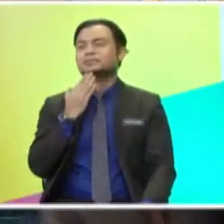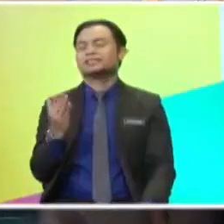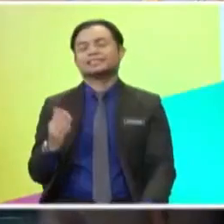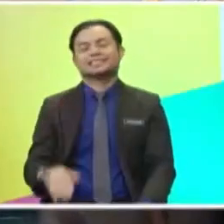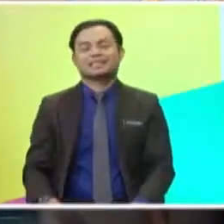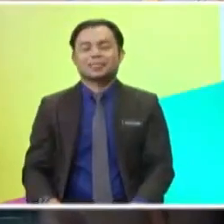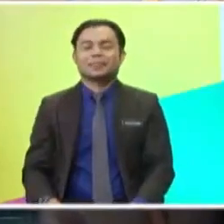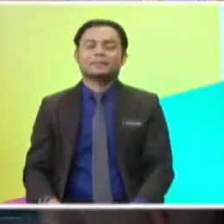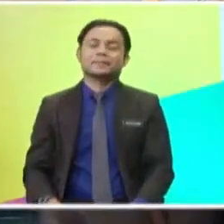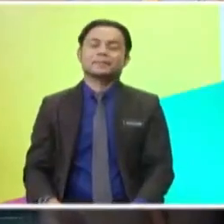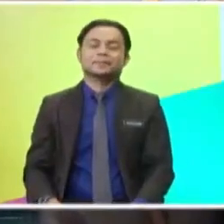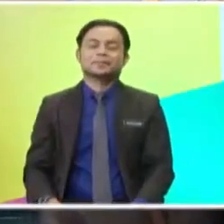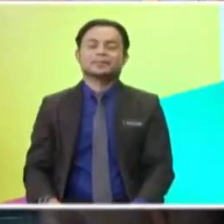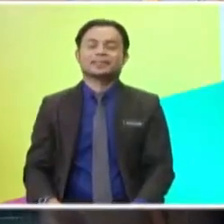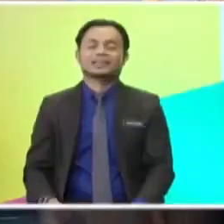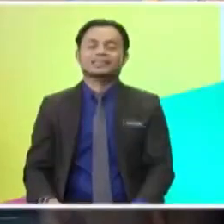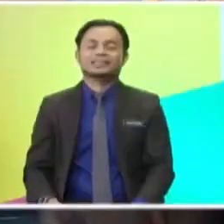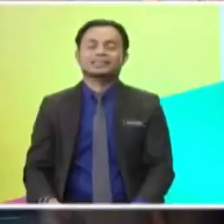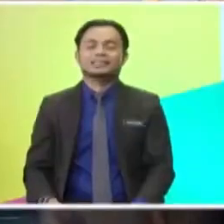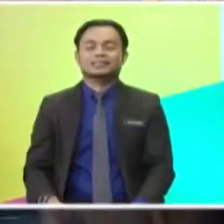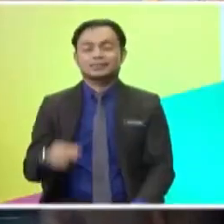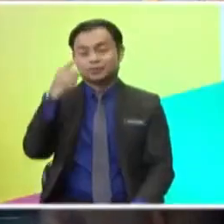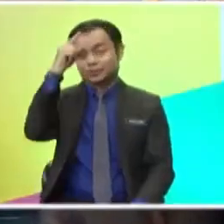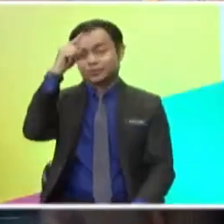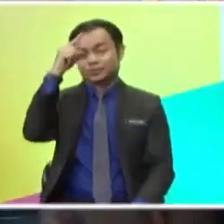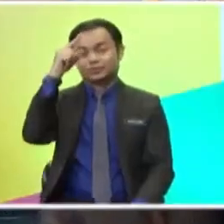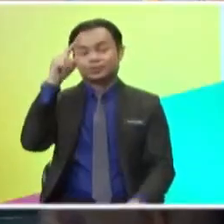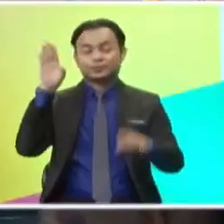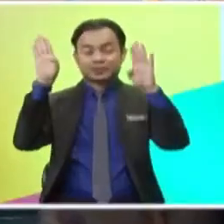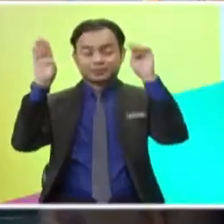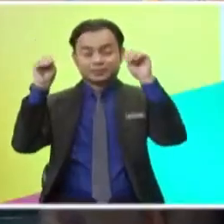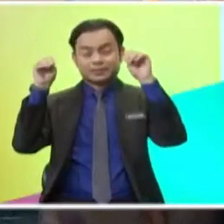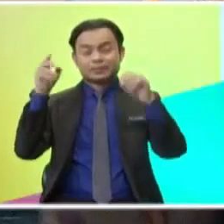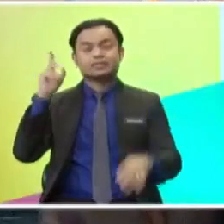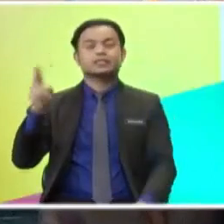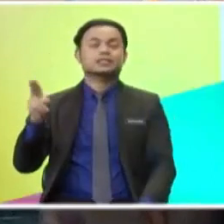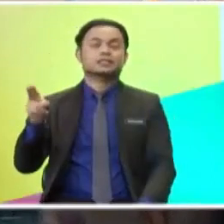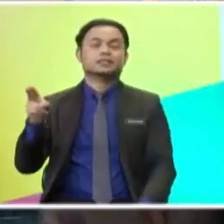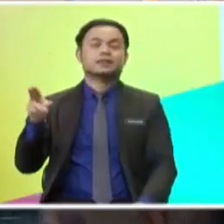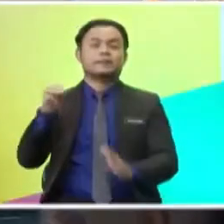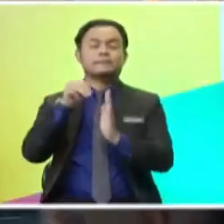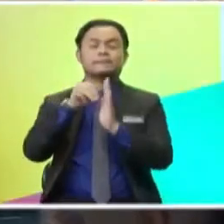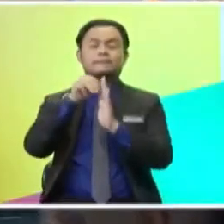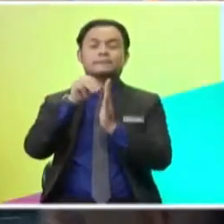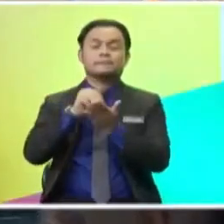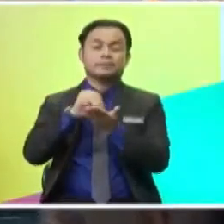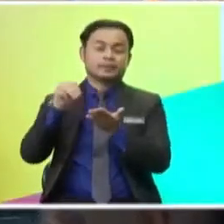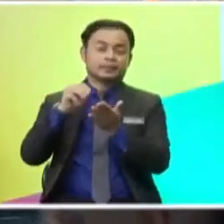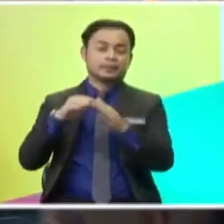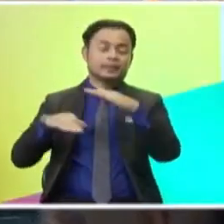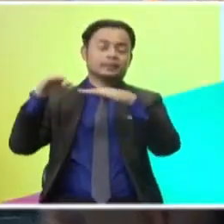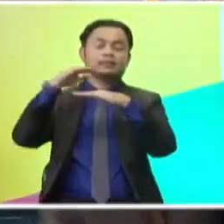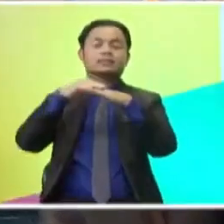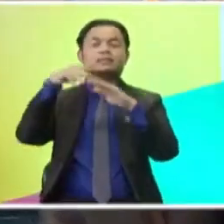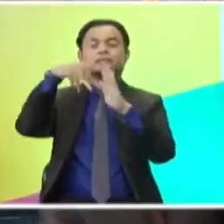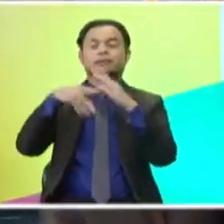di Mahir Didik TV KPM pada hari ini bagi mata pelajaran Sejarah Menengah Atas pendidikan khas. Jadi apa yang telah dipelajari